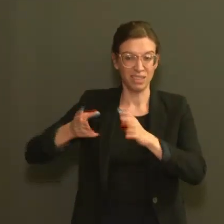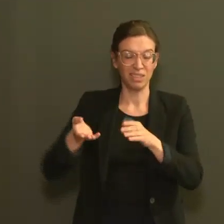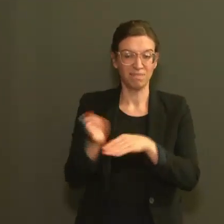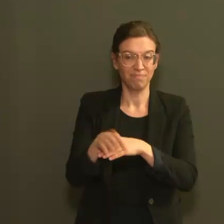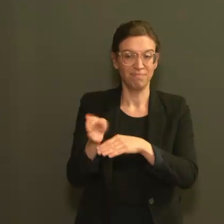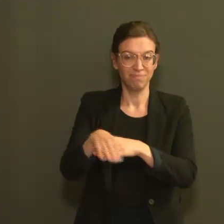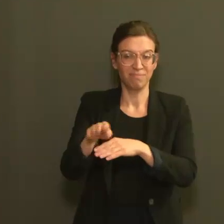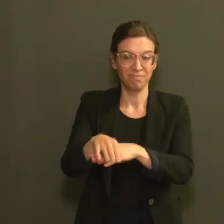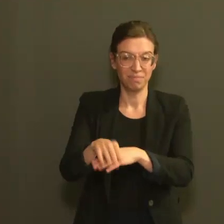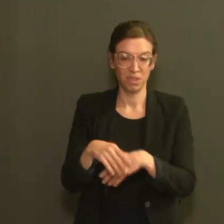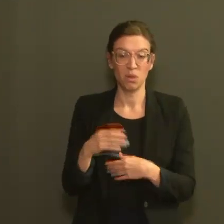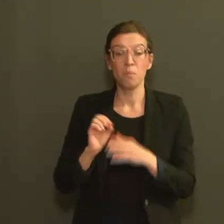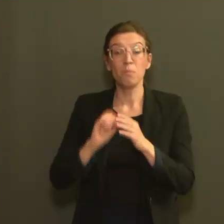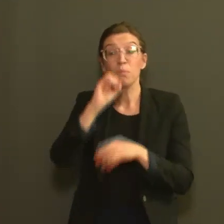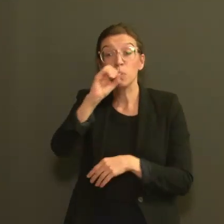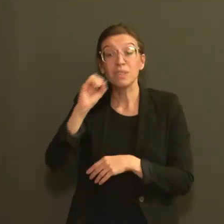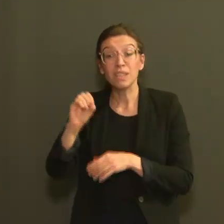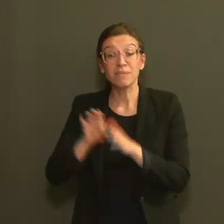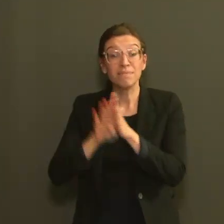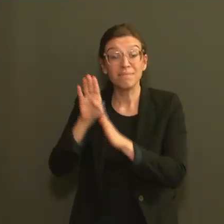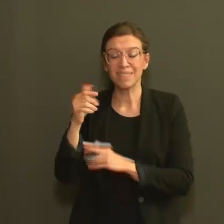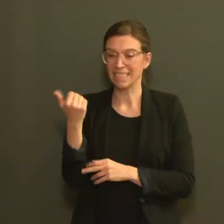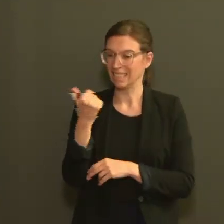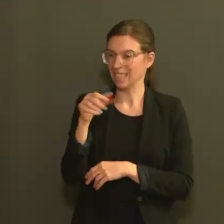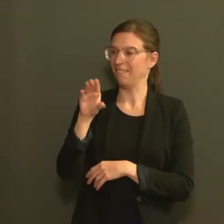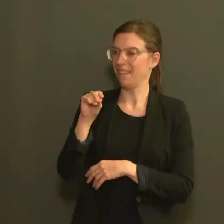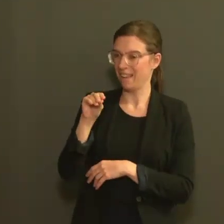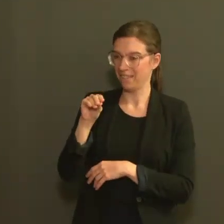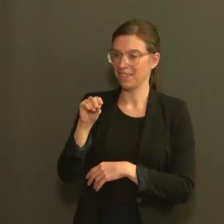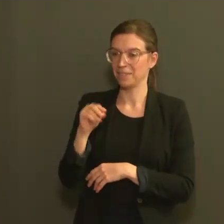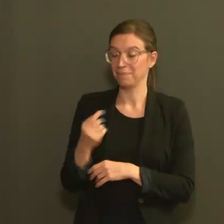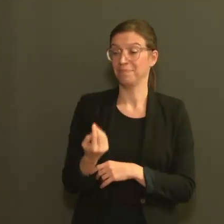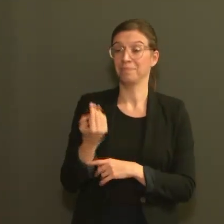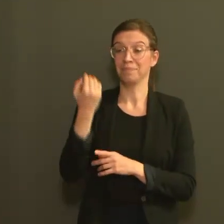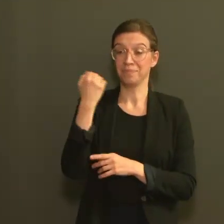respectievelijk 24 en 27 overlijdens gemeld.